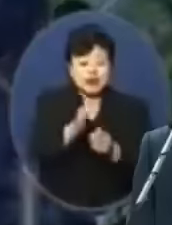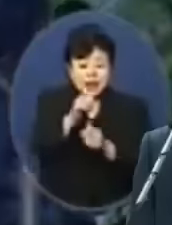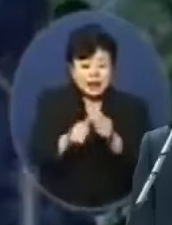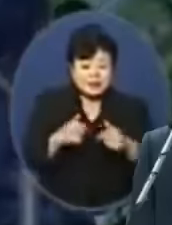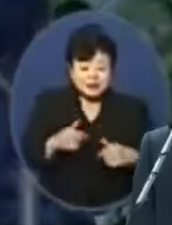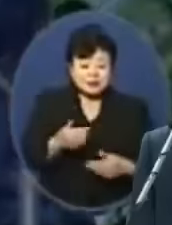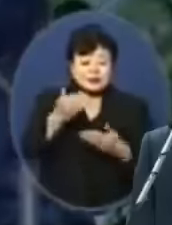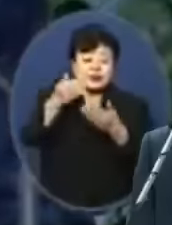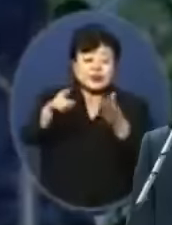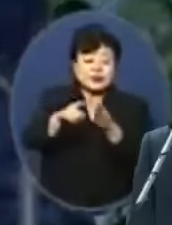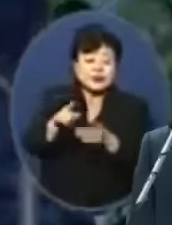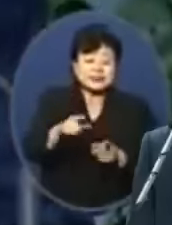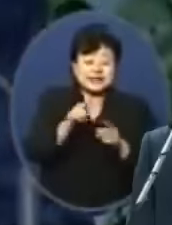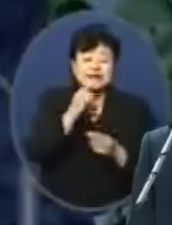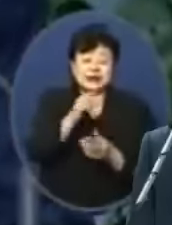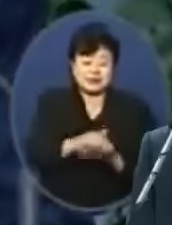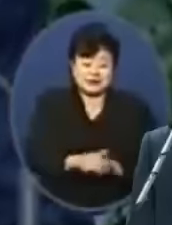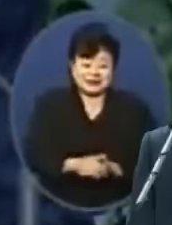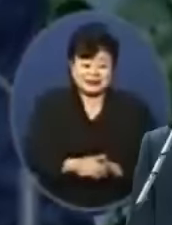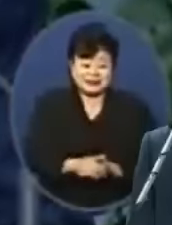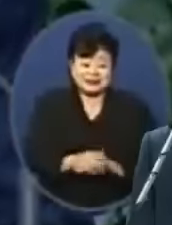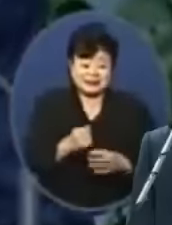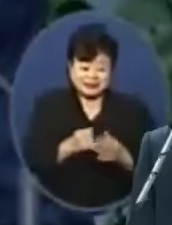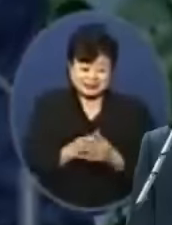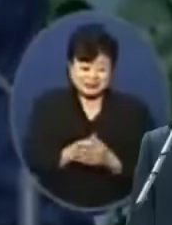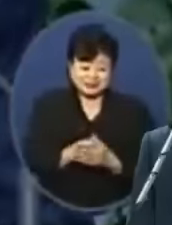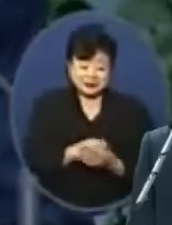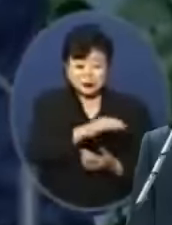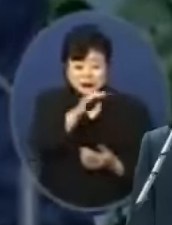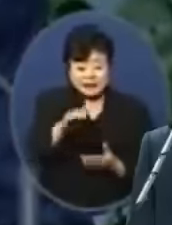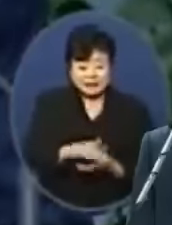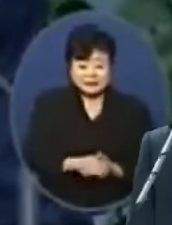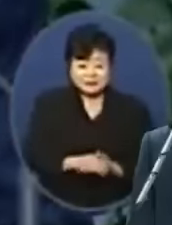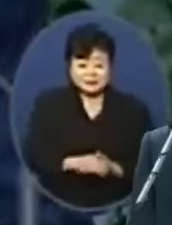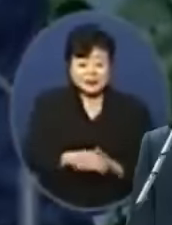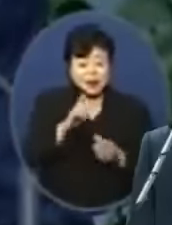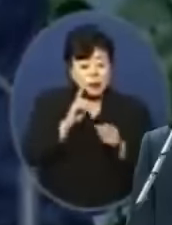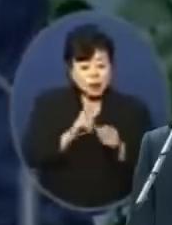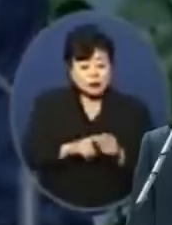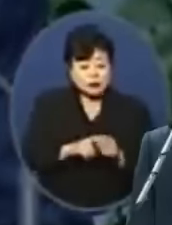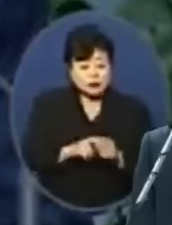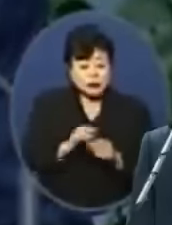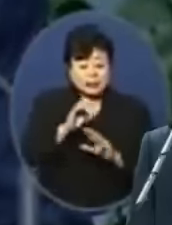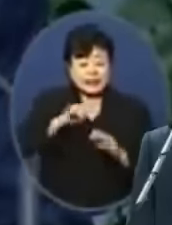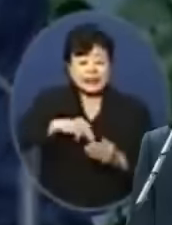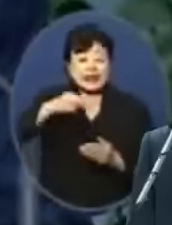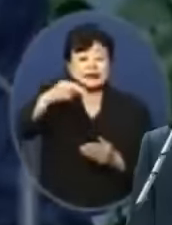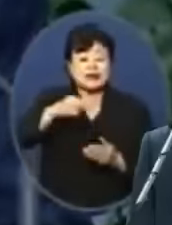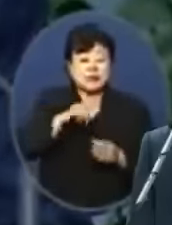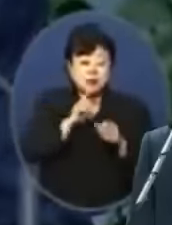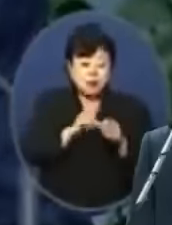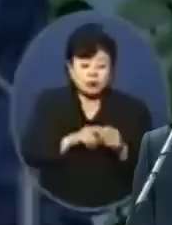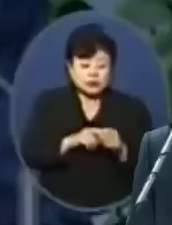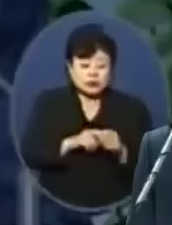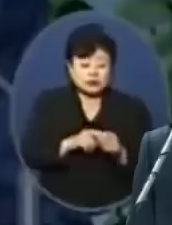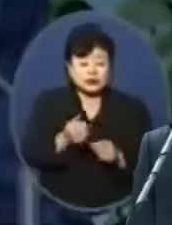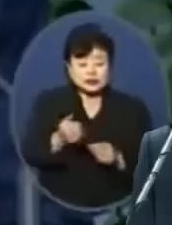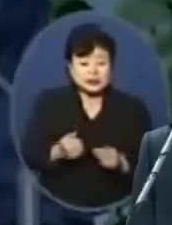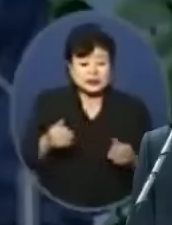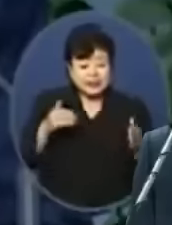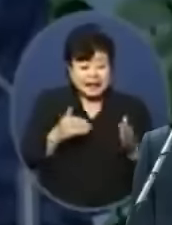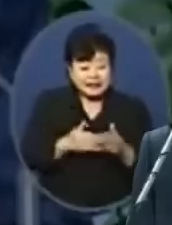하나님을 기쁘시게 하기 위해서 사는 것입니다. 그리고 우리가 목적이 천당 가는 것인데 천당 가기